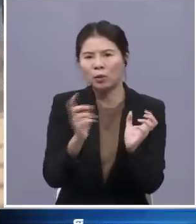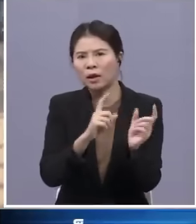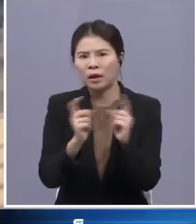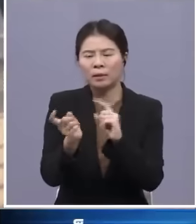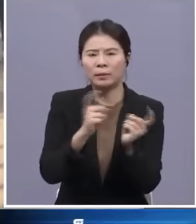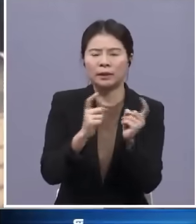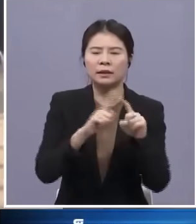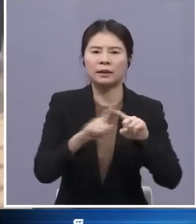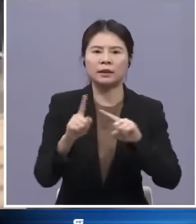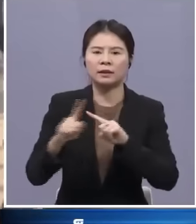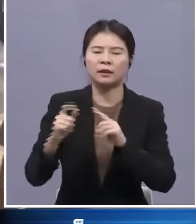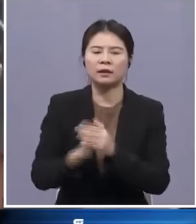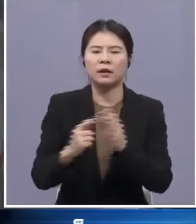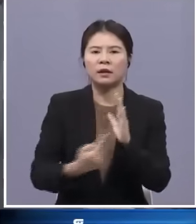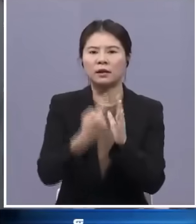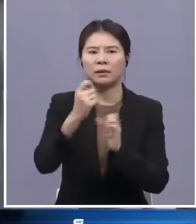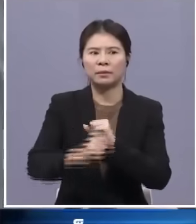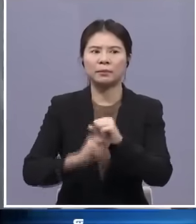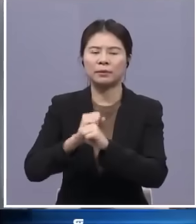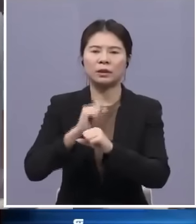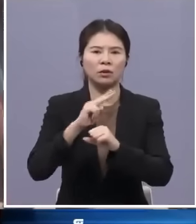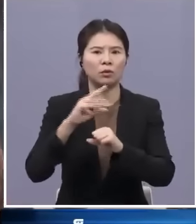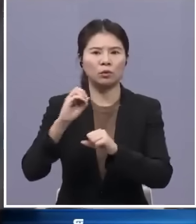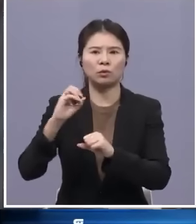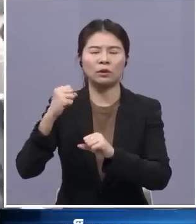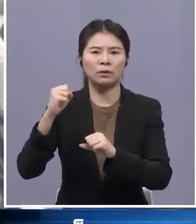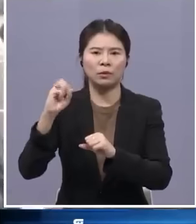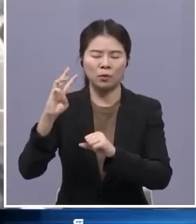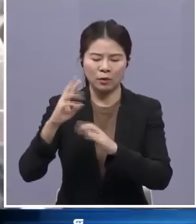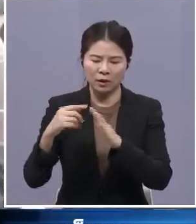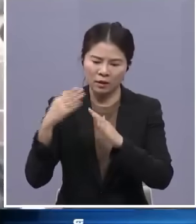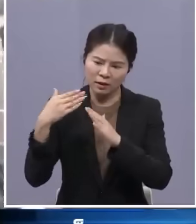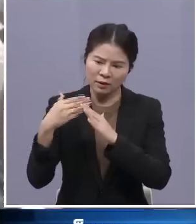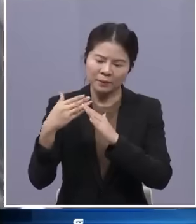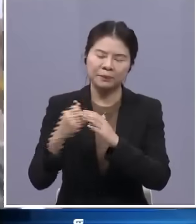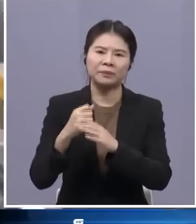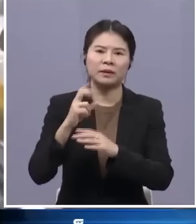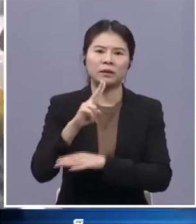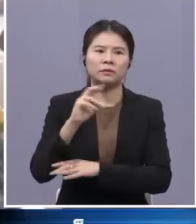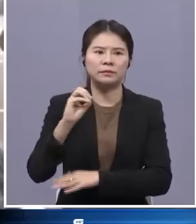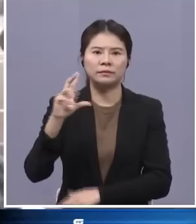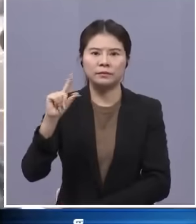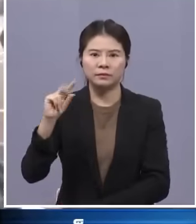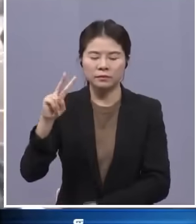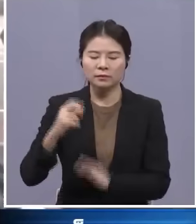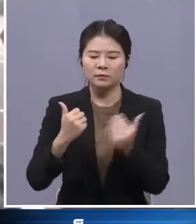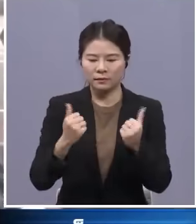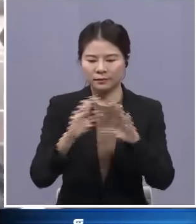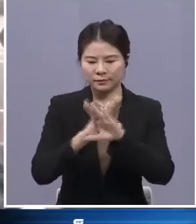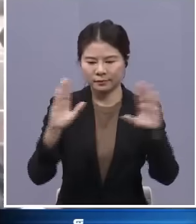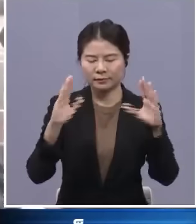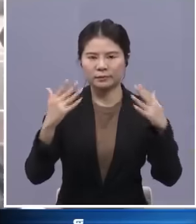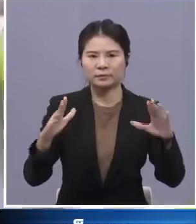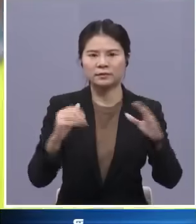ต่างๆเริ่มต้นในปี2016นะฮะดำเนินการมาถึงปี2022ใช่ไห ม ฮะแล้วก็ยกเลิกในตอนนี้เนี่ยมีองค์กร